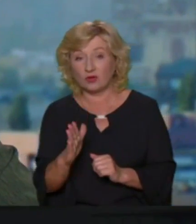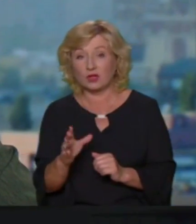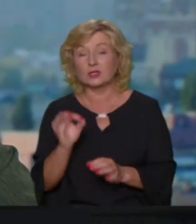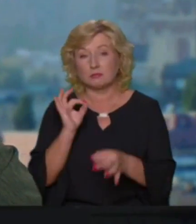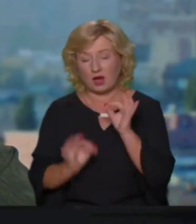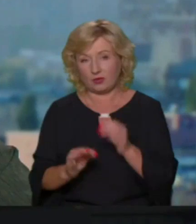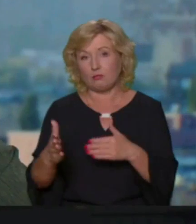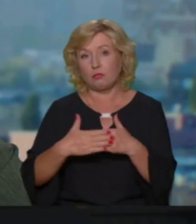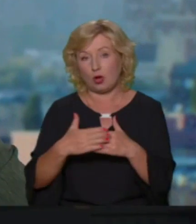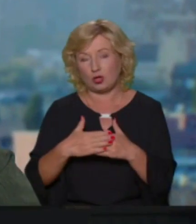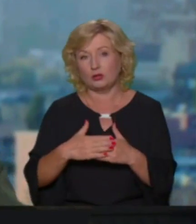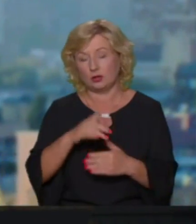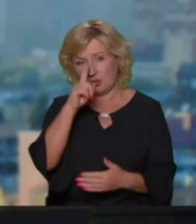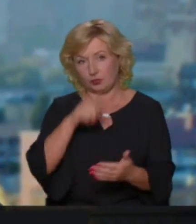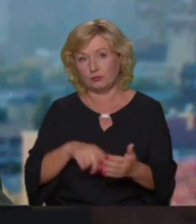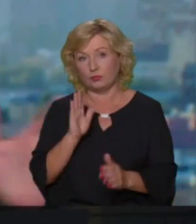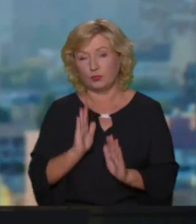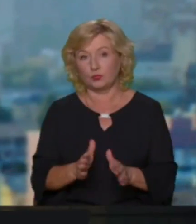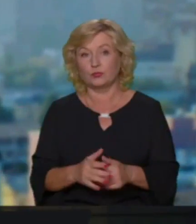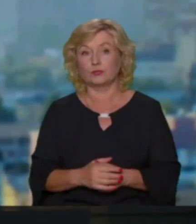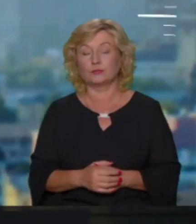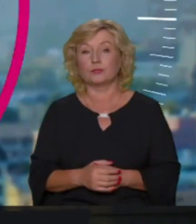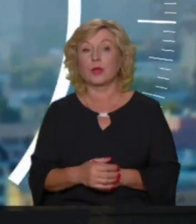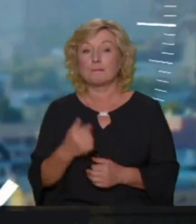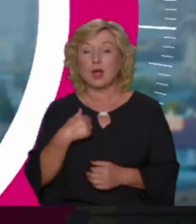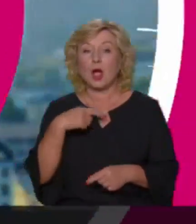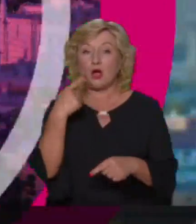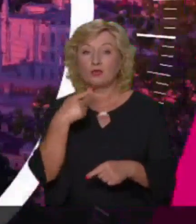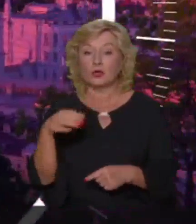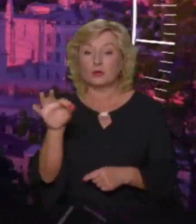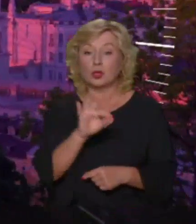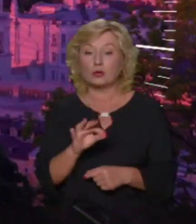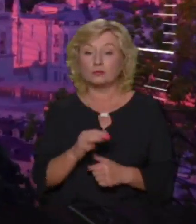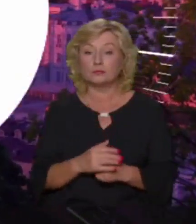покарання, впевнений, його наздожене. А ми ж, друзі, говоримо про сьогоднішній...